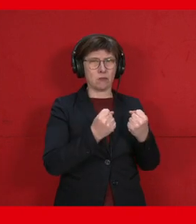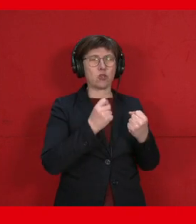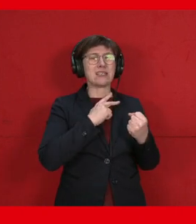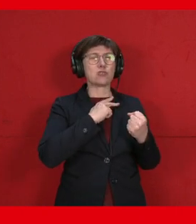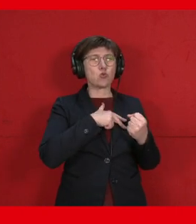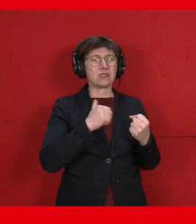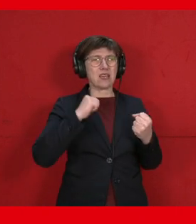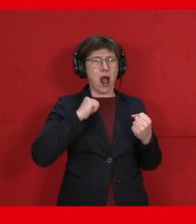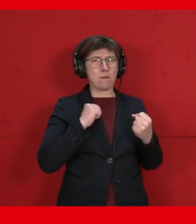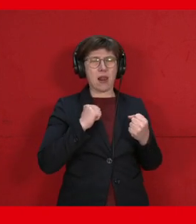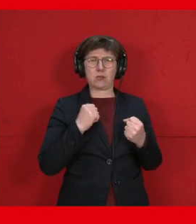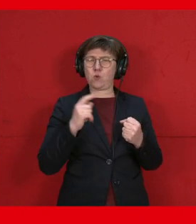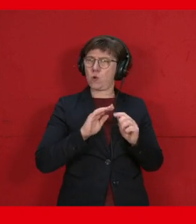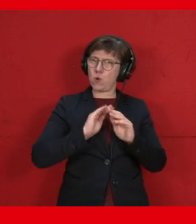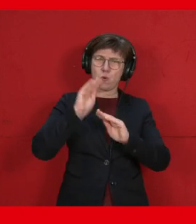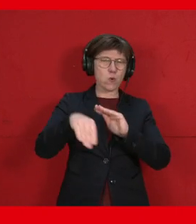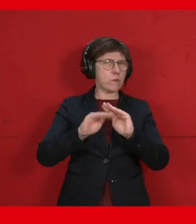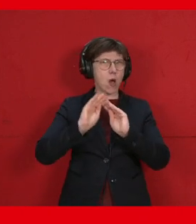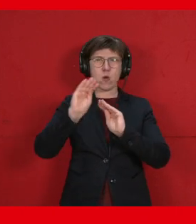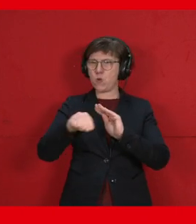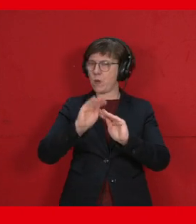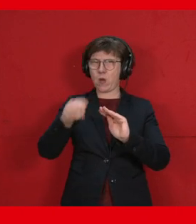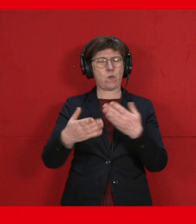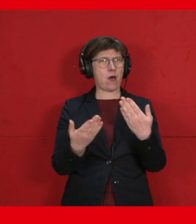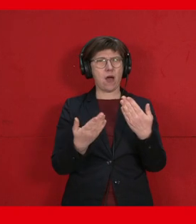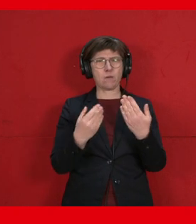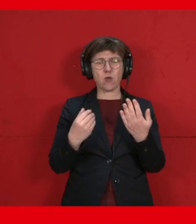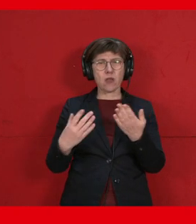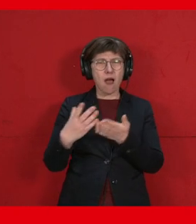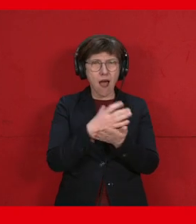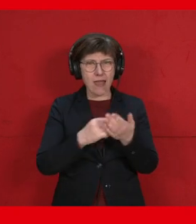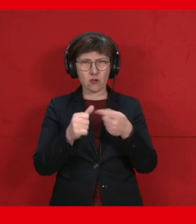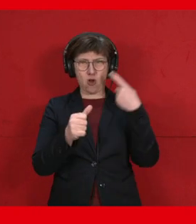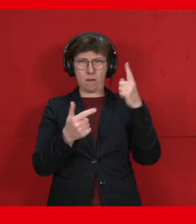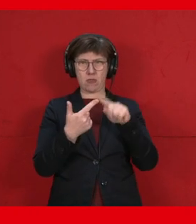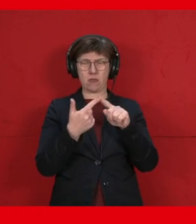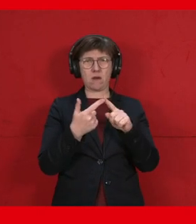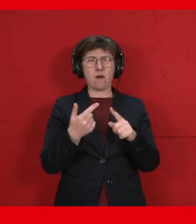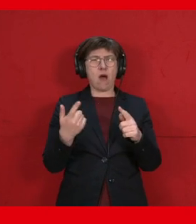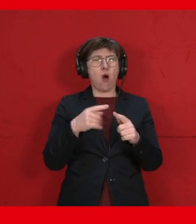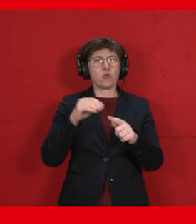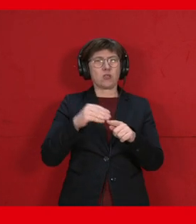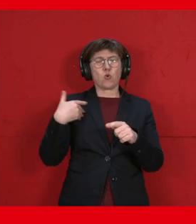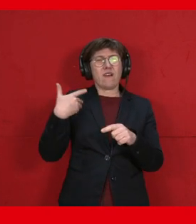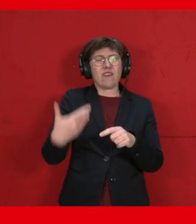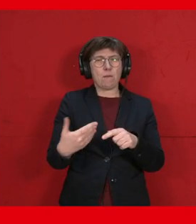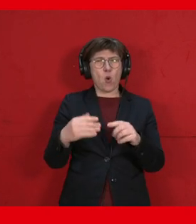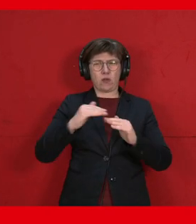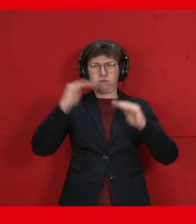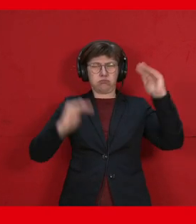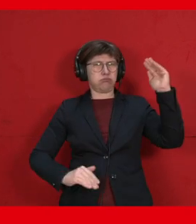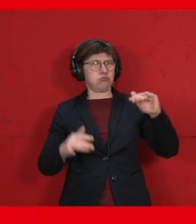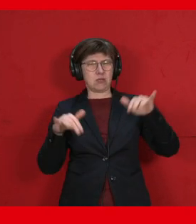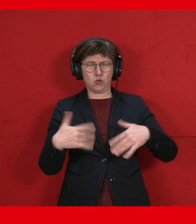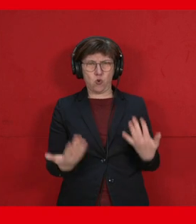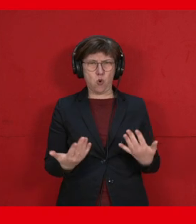sozialen Belastungsgrenzen auch permanent überschritten werden, wo eben auch sowohl Einkommens- als auch als Vermögensungleichheit besonders